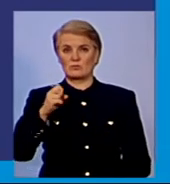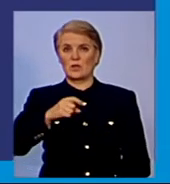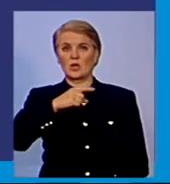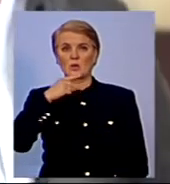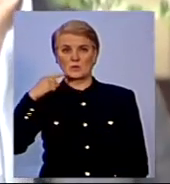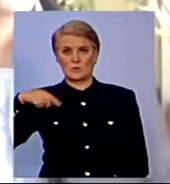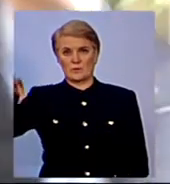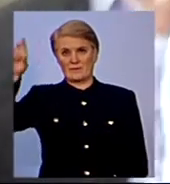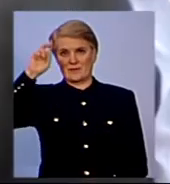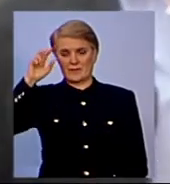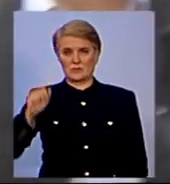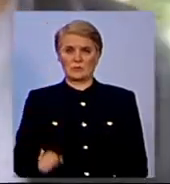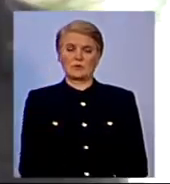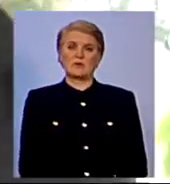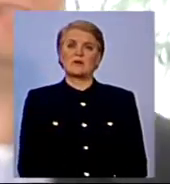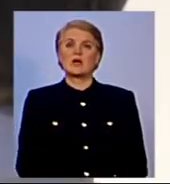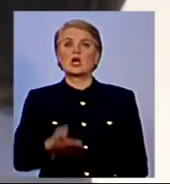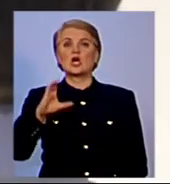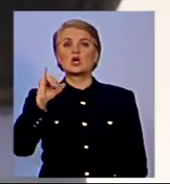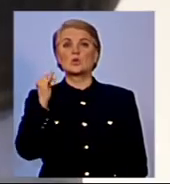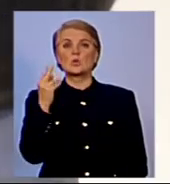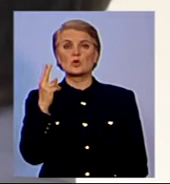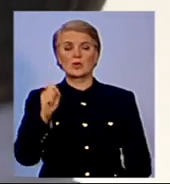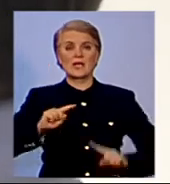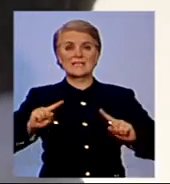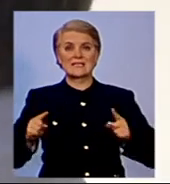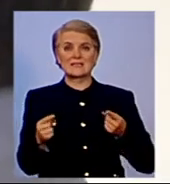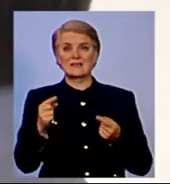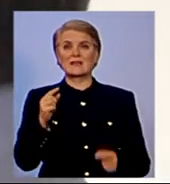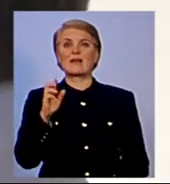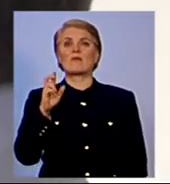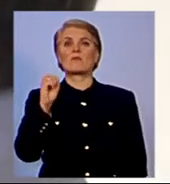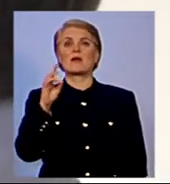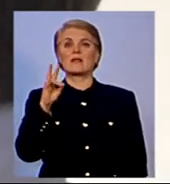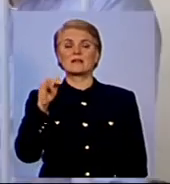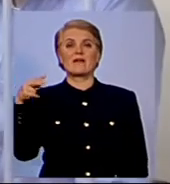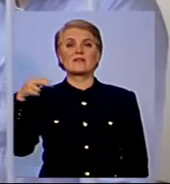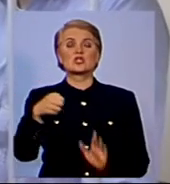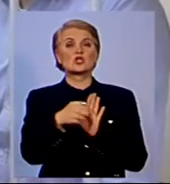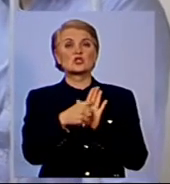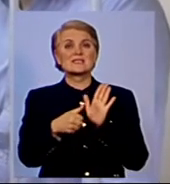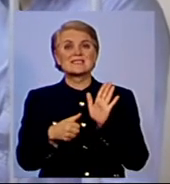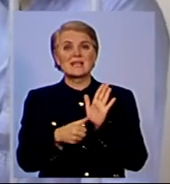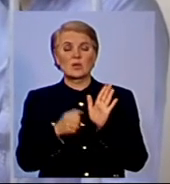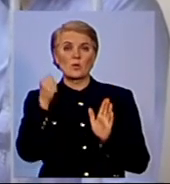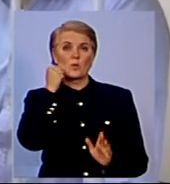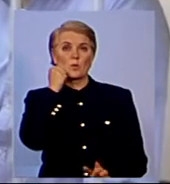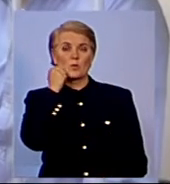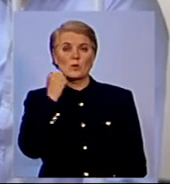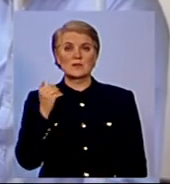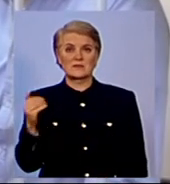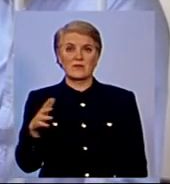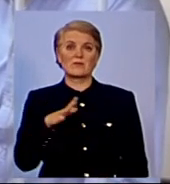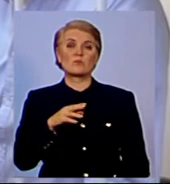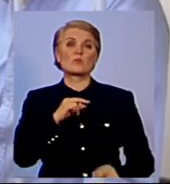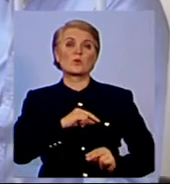Романа. Романа Сущенка затримали у вересні 2016-го в Москві. Він працював власним кореспондентом «Укрінформу» у